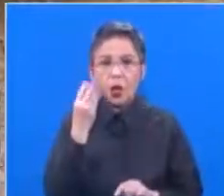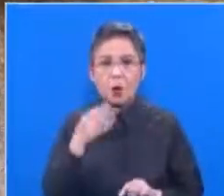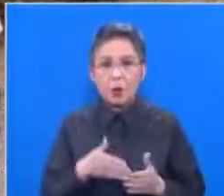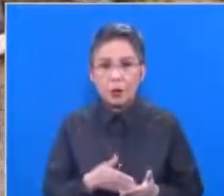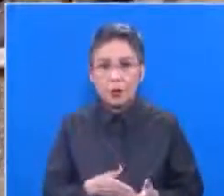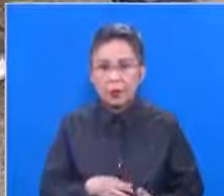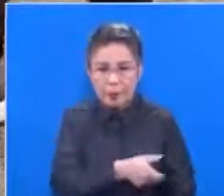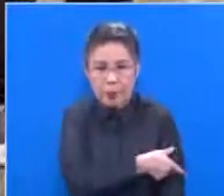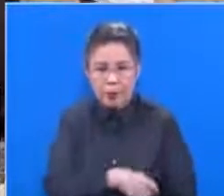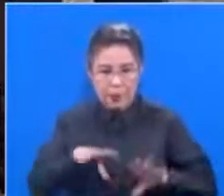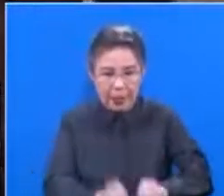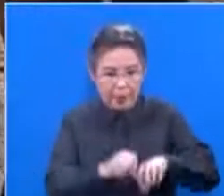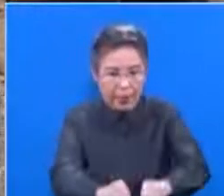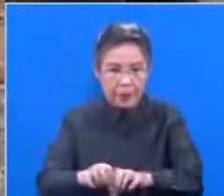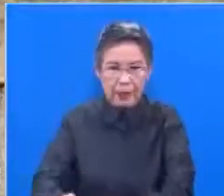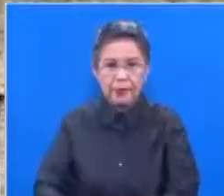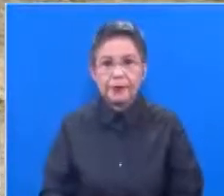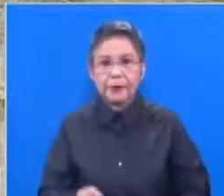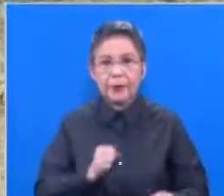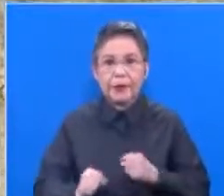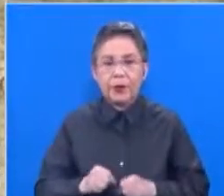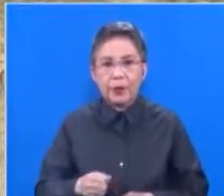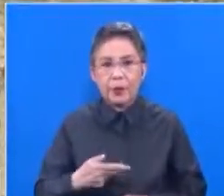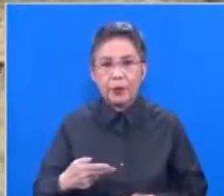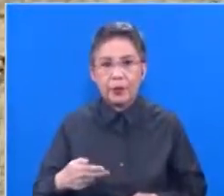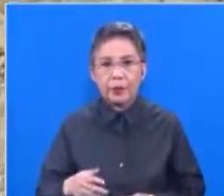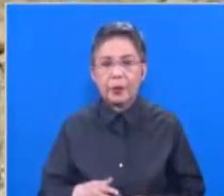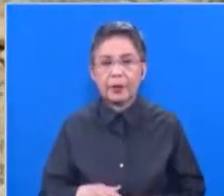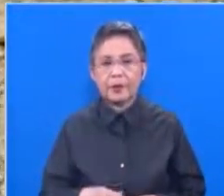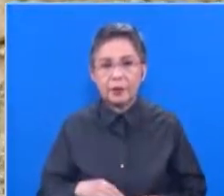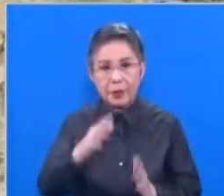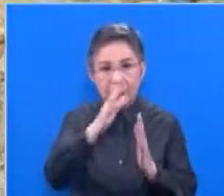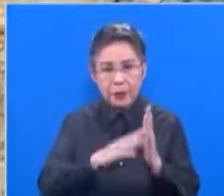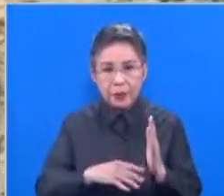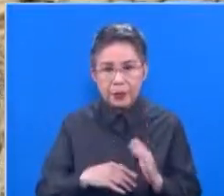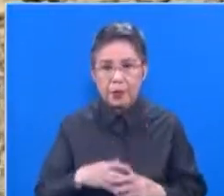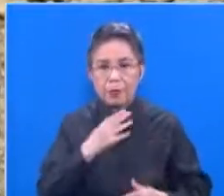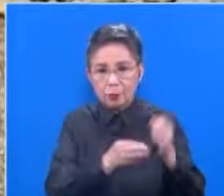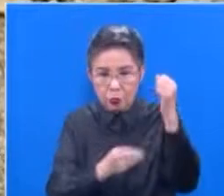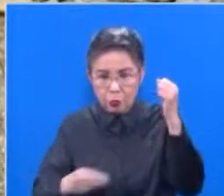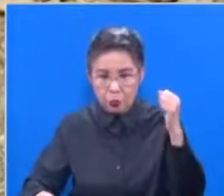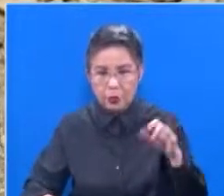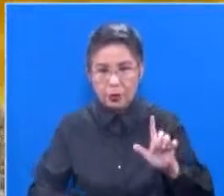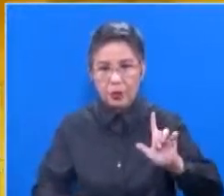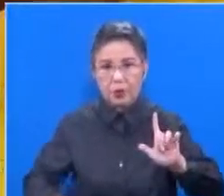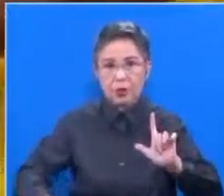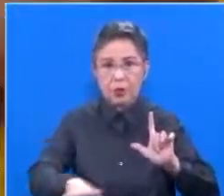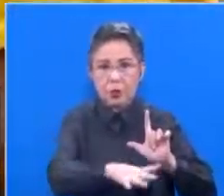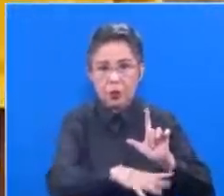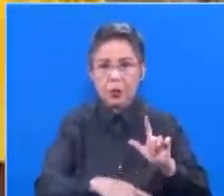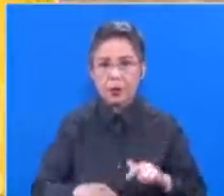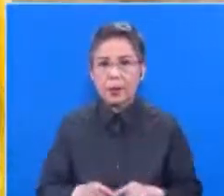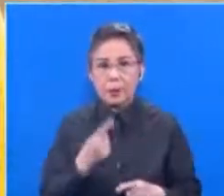mulai ditangkap pada Kamis siang. Dalam kegiatan ini, Indonesia Tourism Development Corporation atau ITDC, selaku pengelola sirkuit